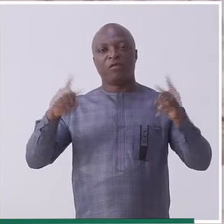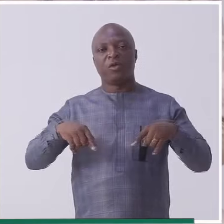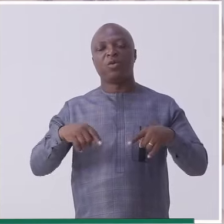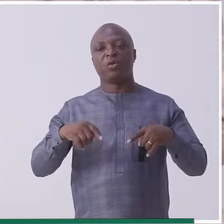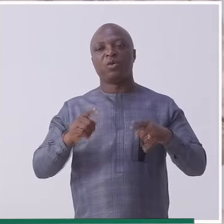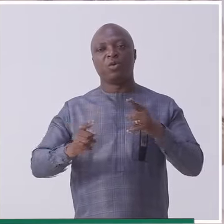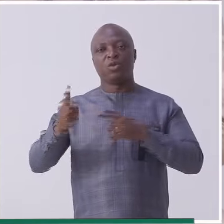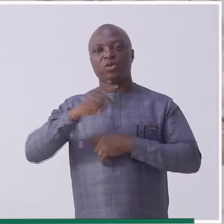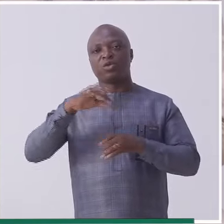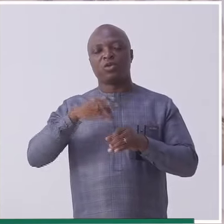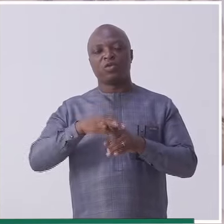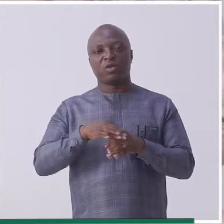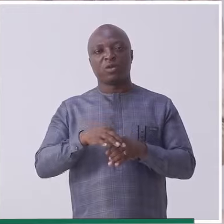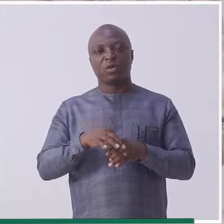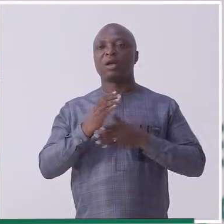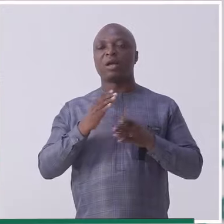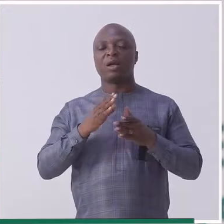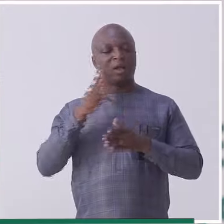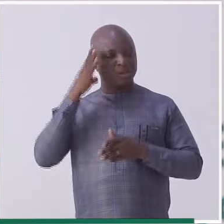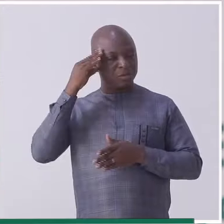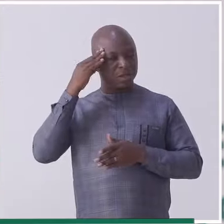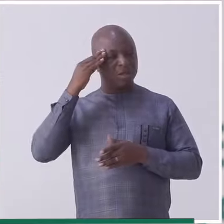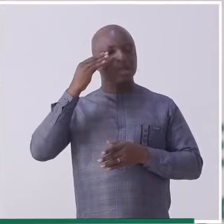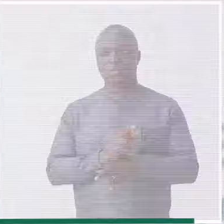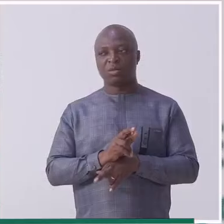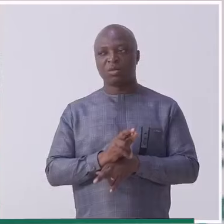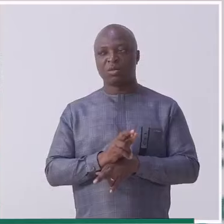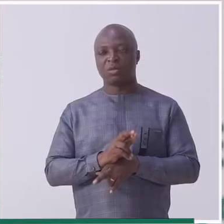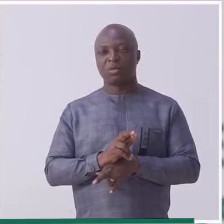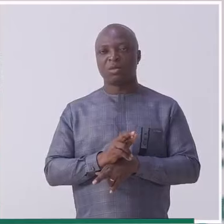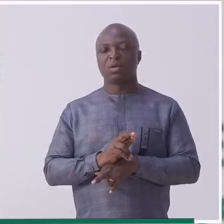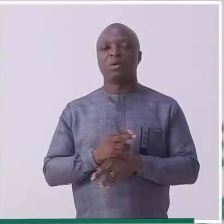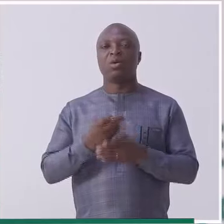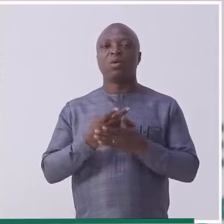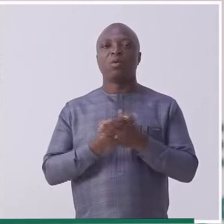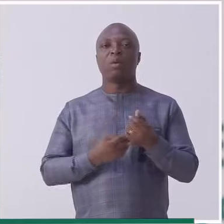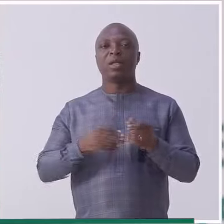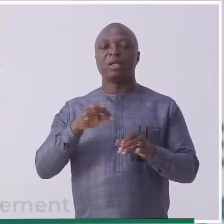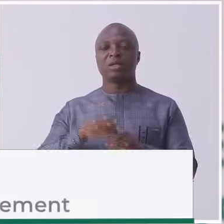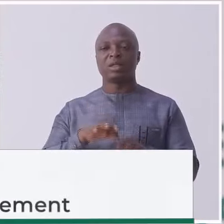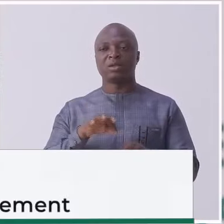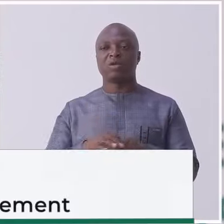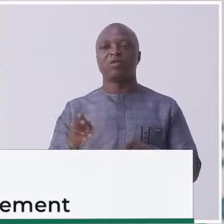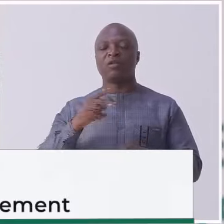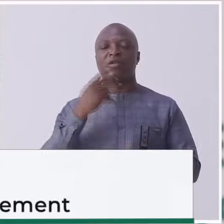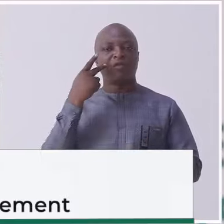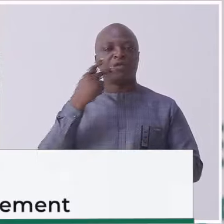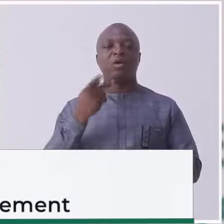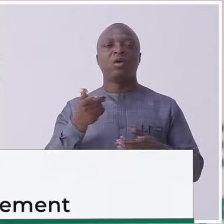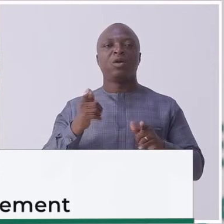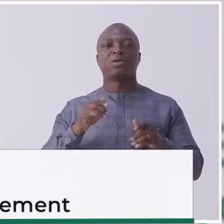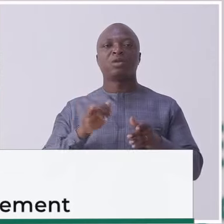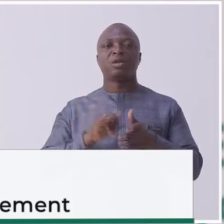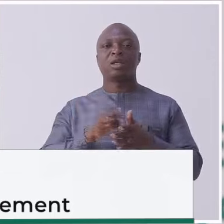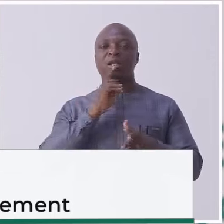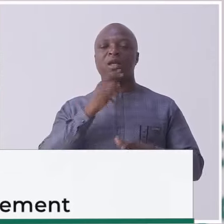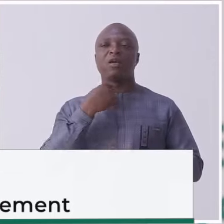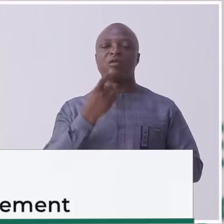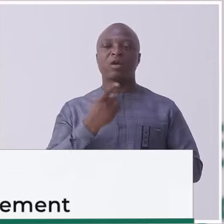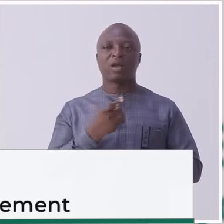c'est vraiment un domaine par excellence où chacun joue sa partition. Le couplage des élections, vous l'avez vu, lorsque cela a été